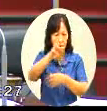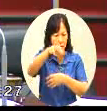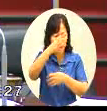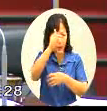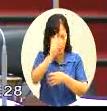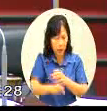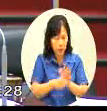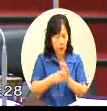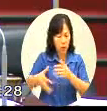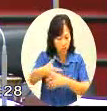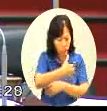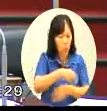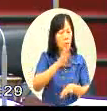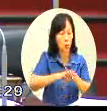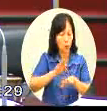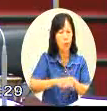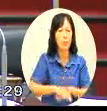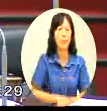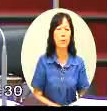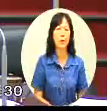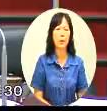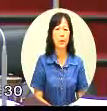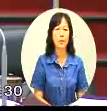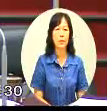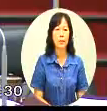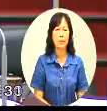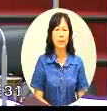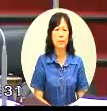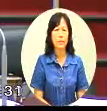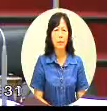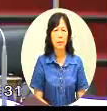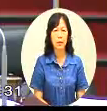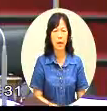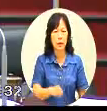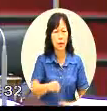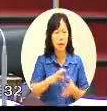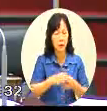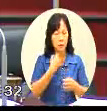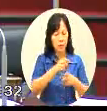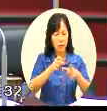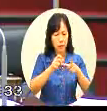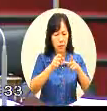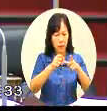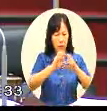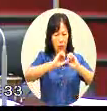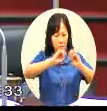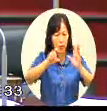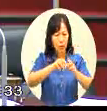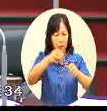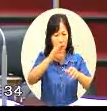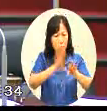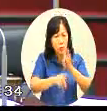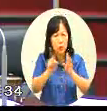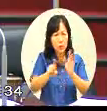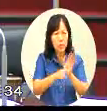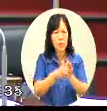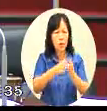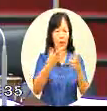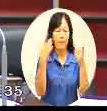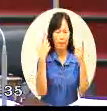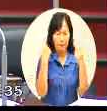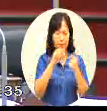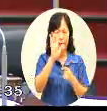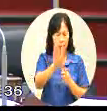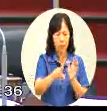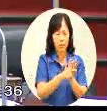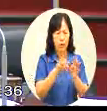的税收哦。因为这个税叫公告地价税，这个税叫什么税呢？叫做持有税，